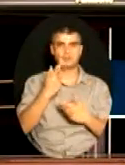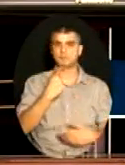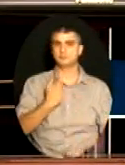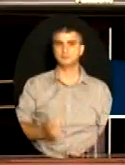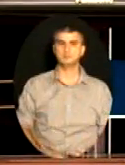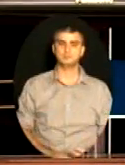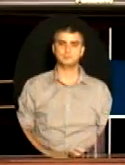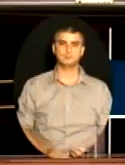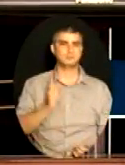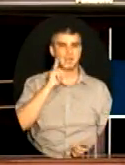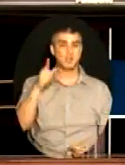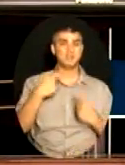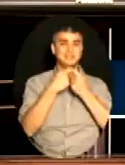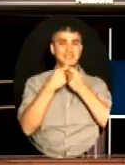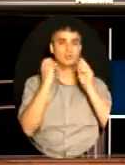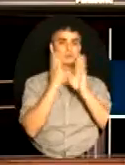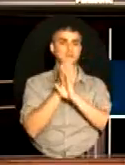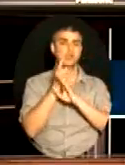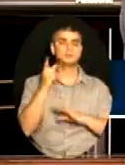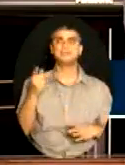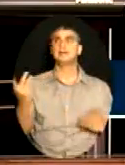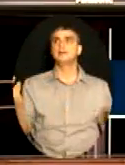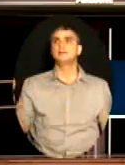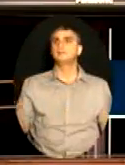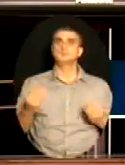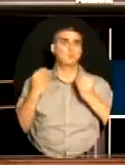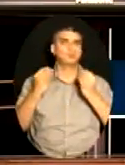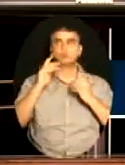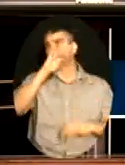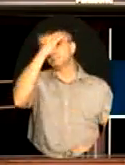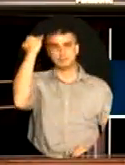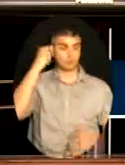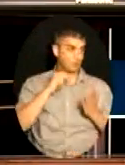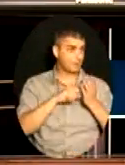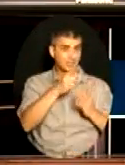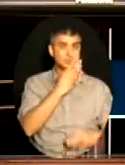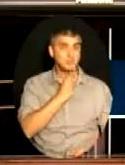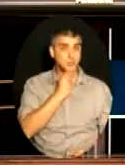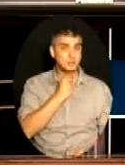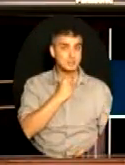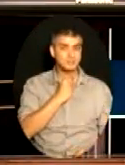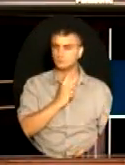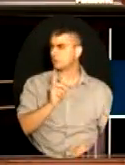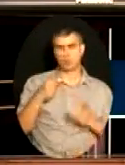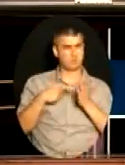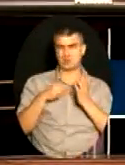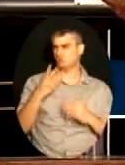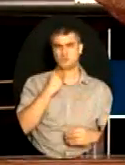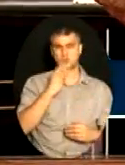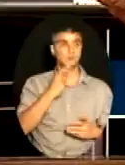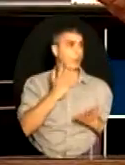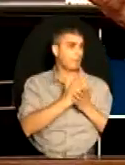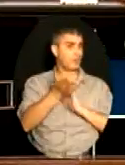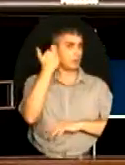לקרות לזה ארגון טרור, זה דבר קיצון. בגלל שזה יהודים? זה לא רק בגלל, זה לא היה